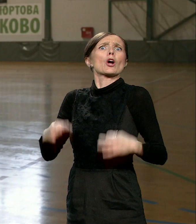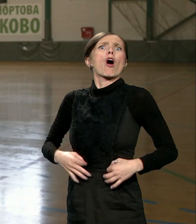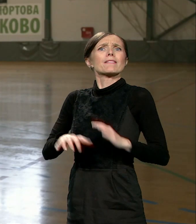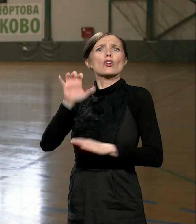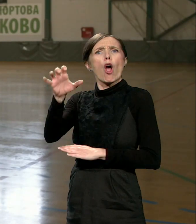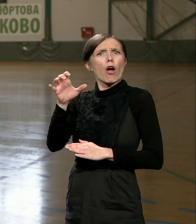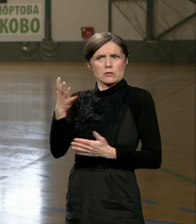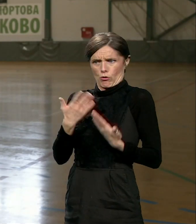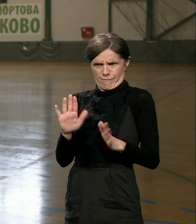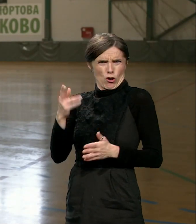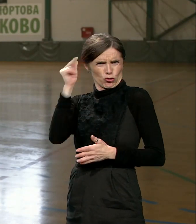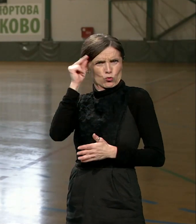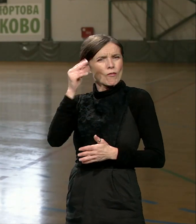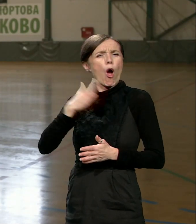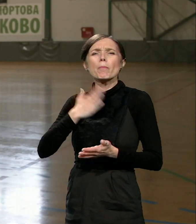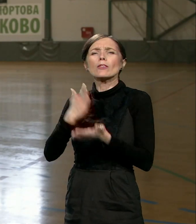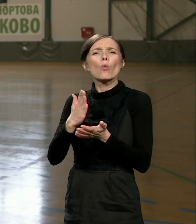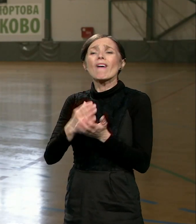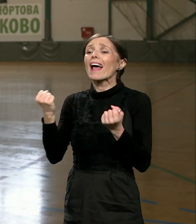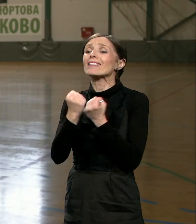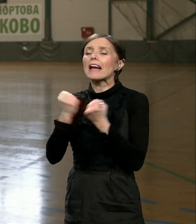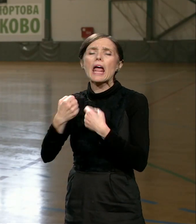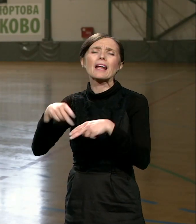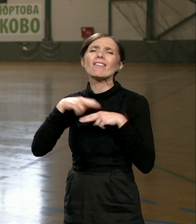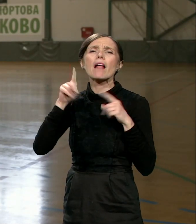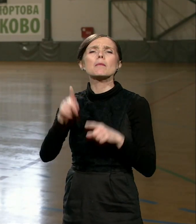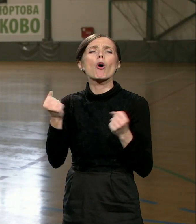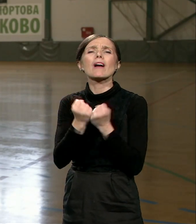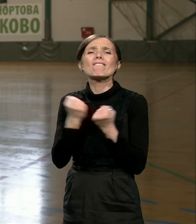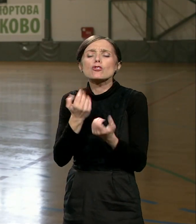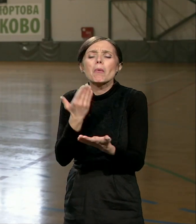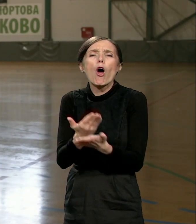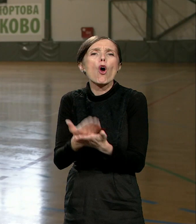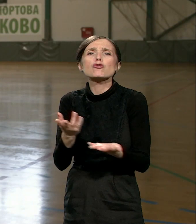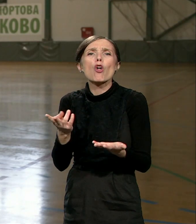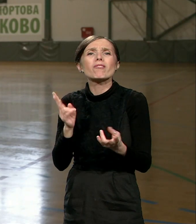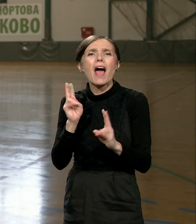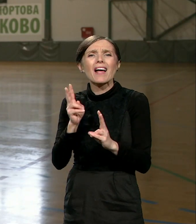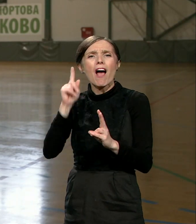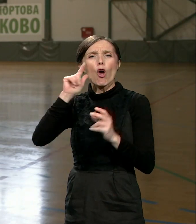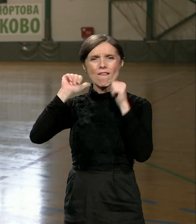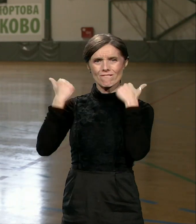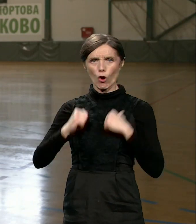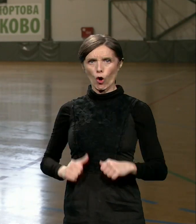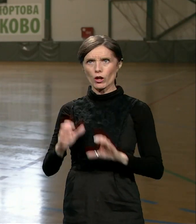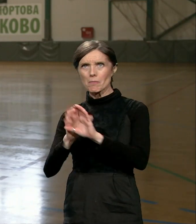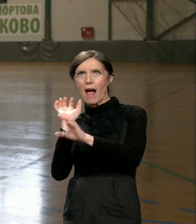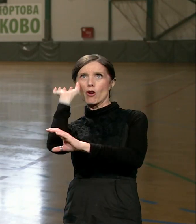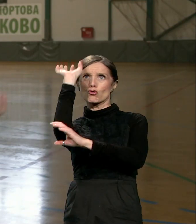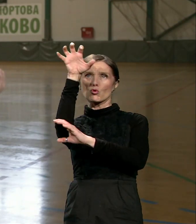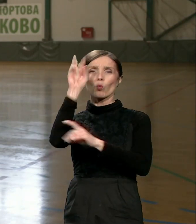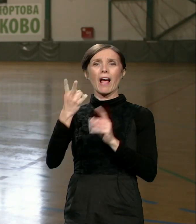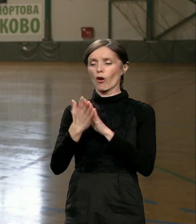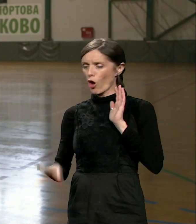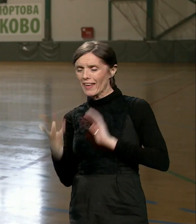nekim osnovama i motorici. Dakle, uvek radimo formu šuta, vidjet ćete, sa jednom rukom